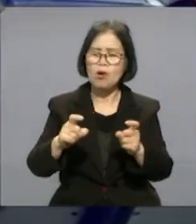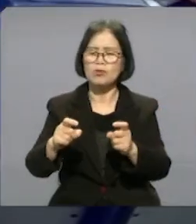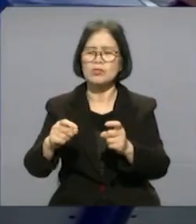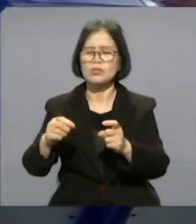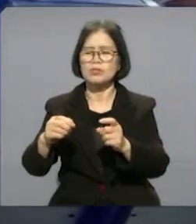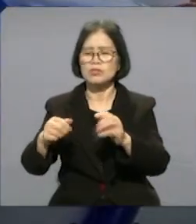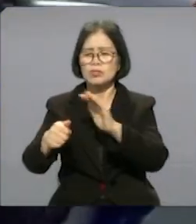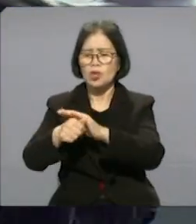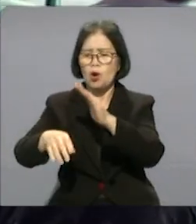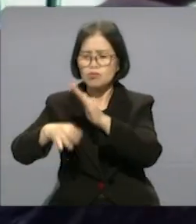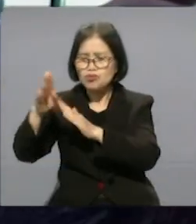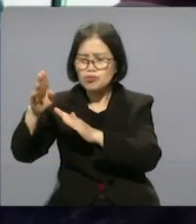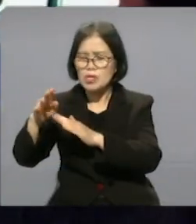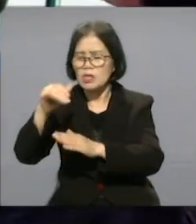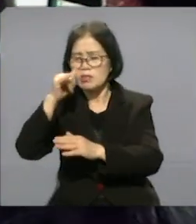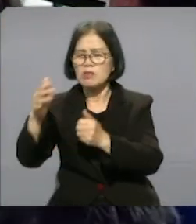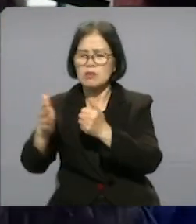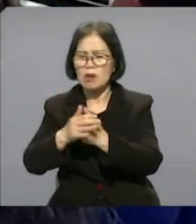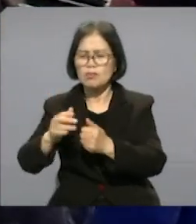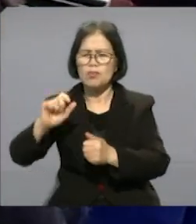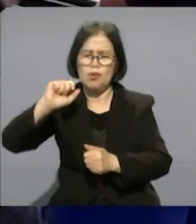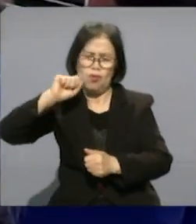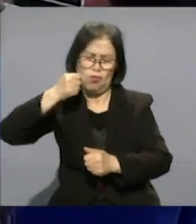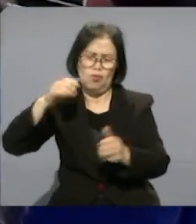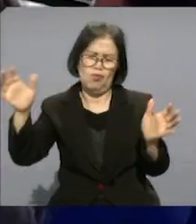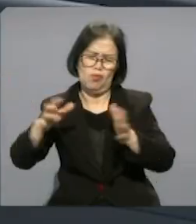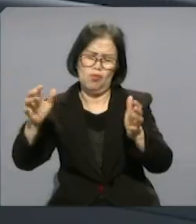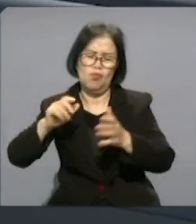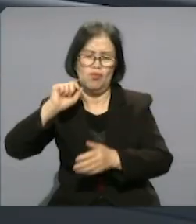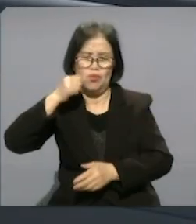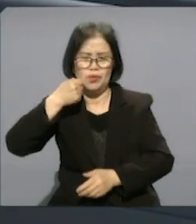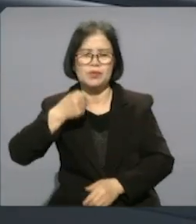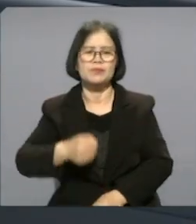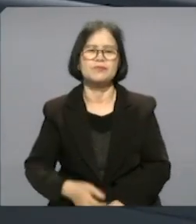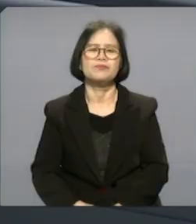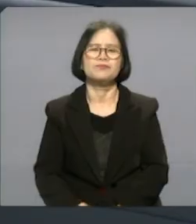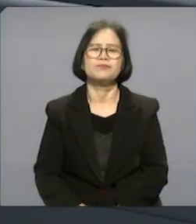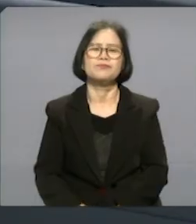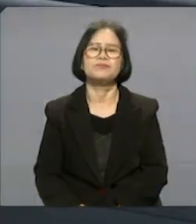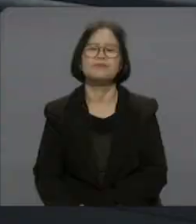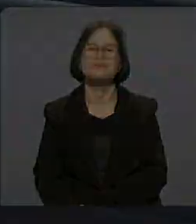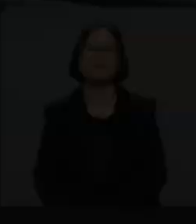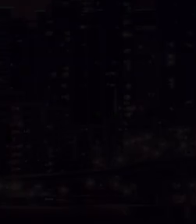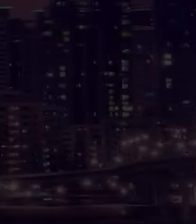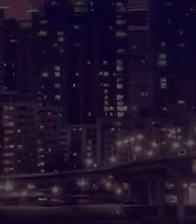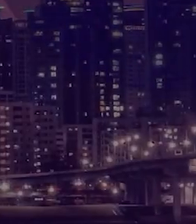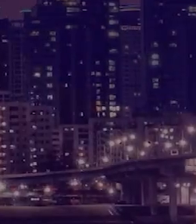상주뿐이어서 모집에 애를 먹는 실정입니다. OBS 뉴스 갈태웅입니다.